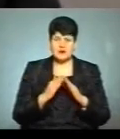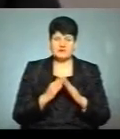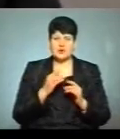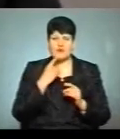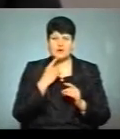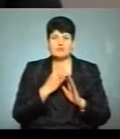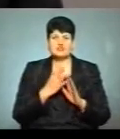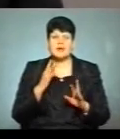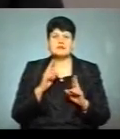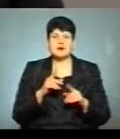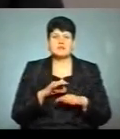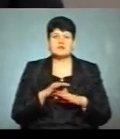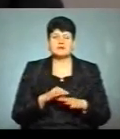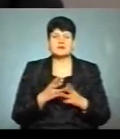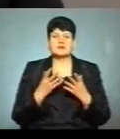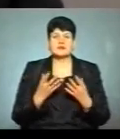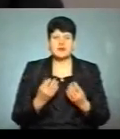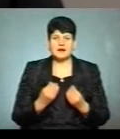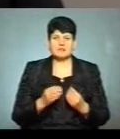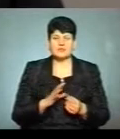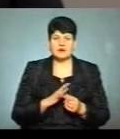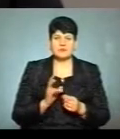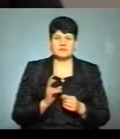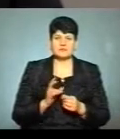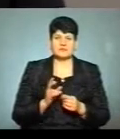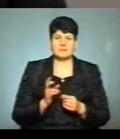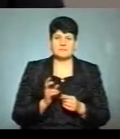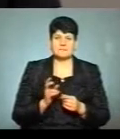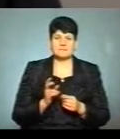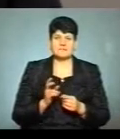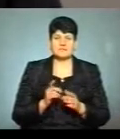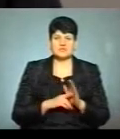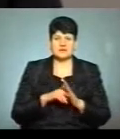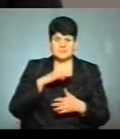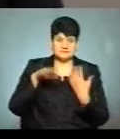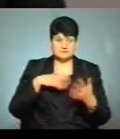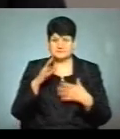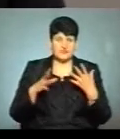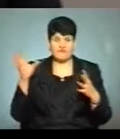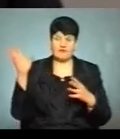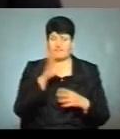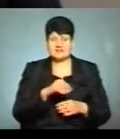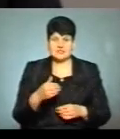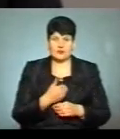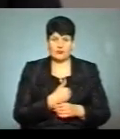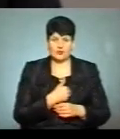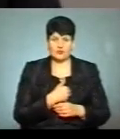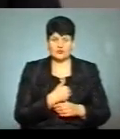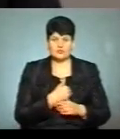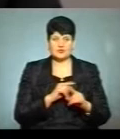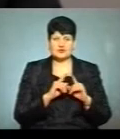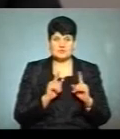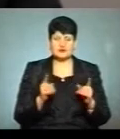як прийшов день, то деколи переходять такий маленький балаганчик, бо вони хочуть всі.